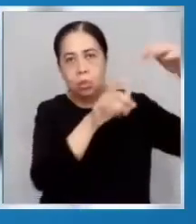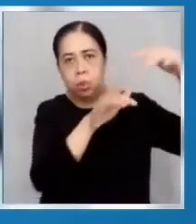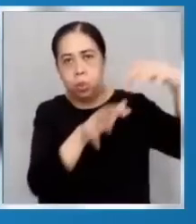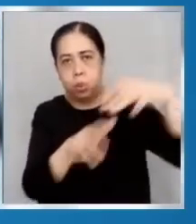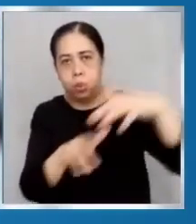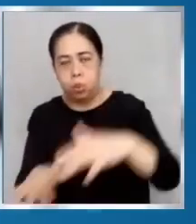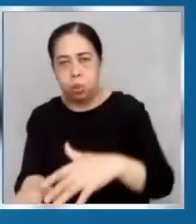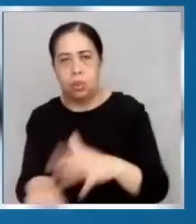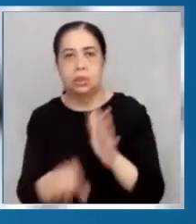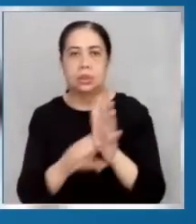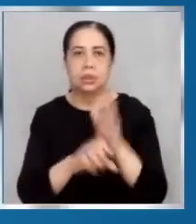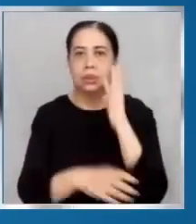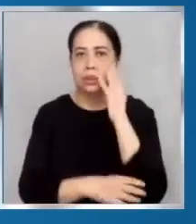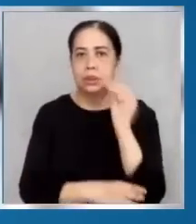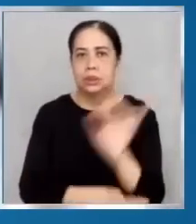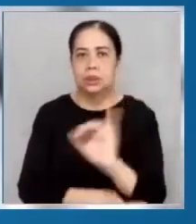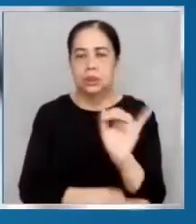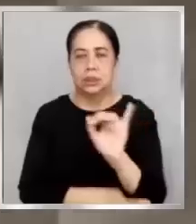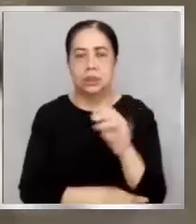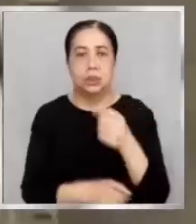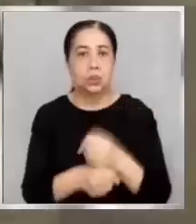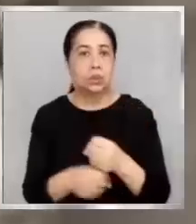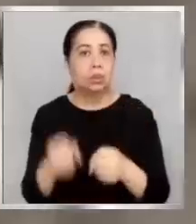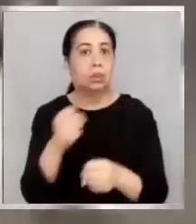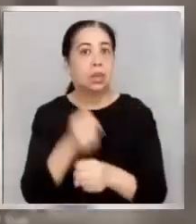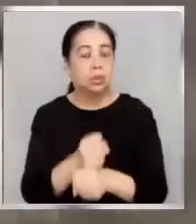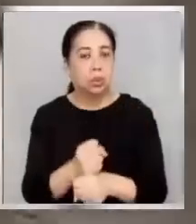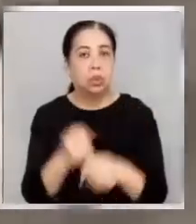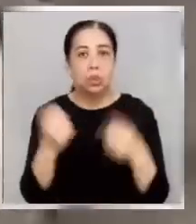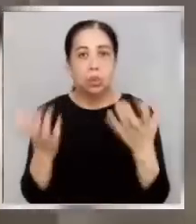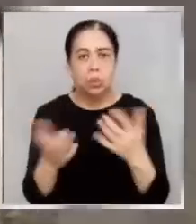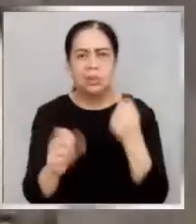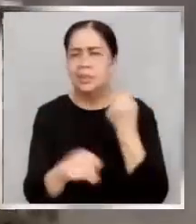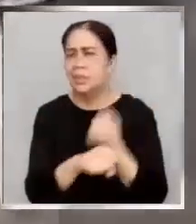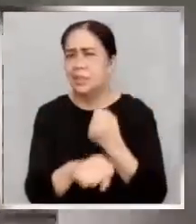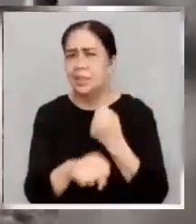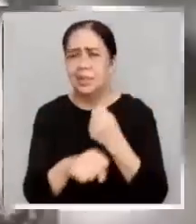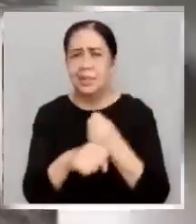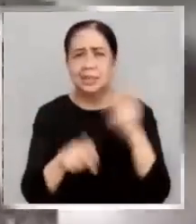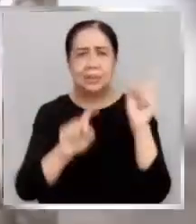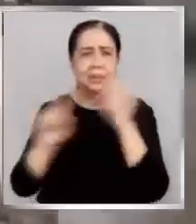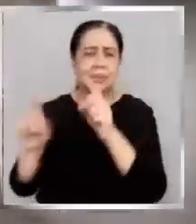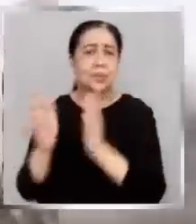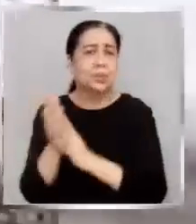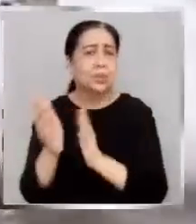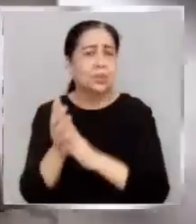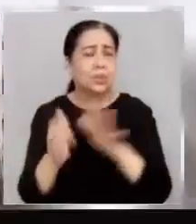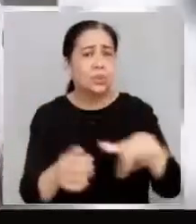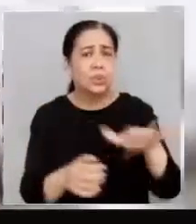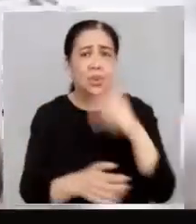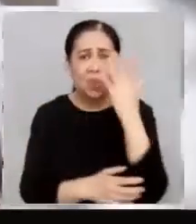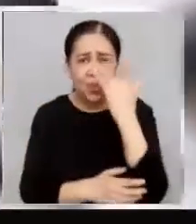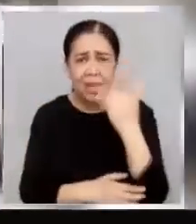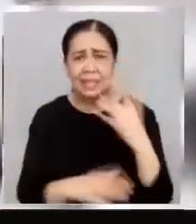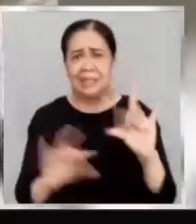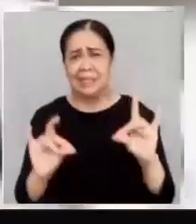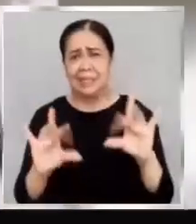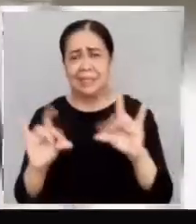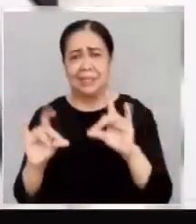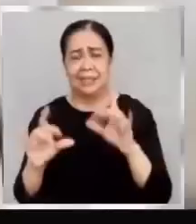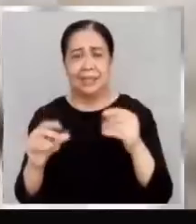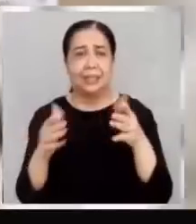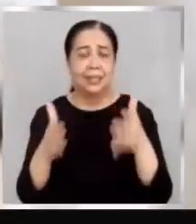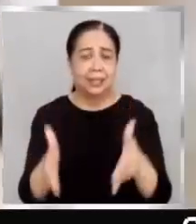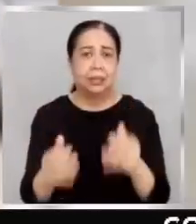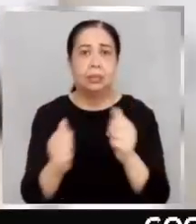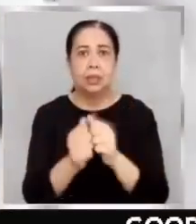ng naranasan sa Pikit Cotabato, kung saan pahirapan ang pagpasok sa paaralan dahil sa putikang daan, pati nga loob